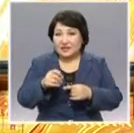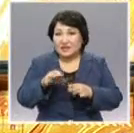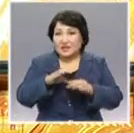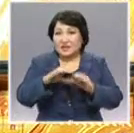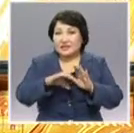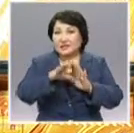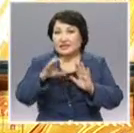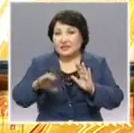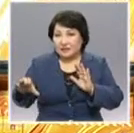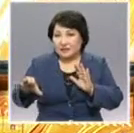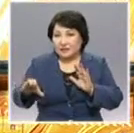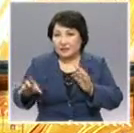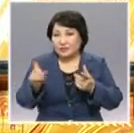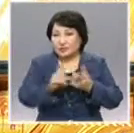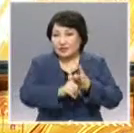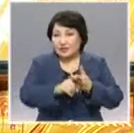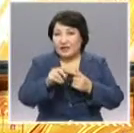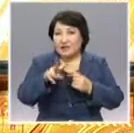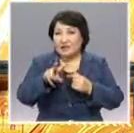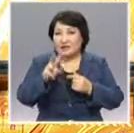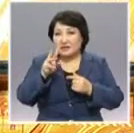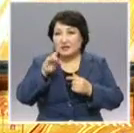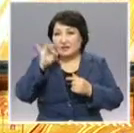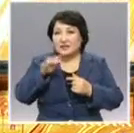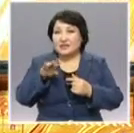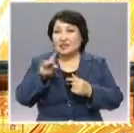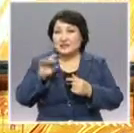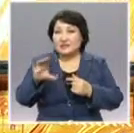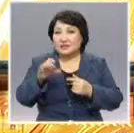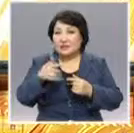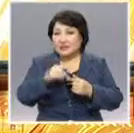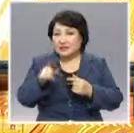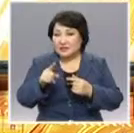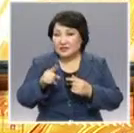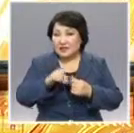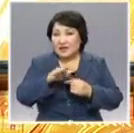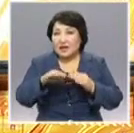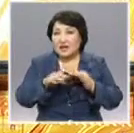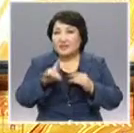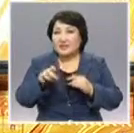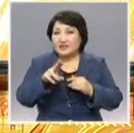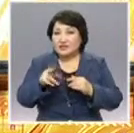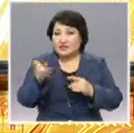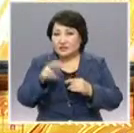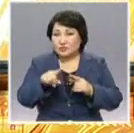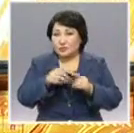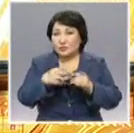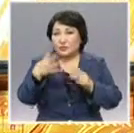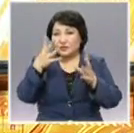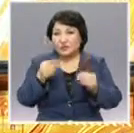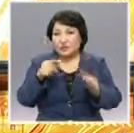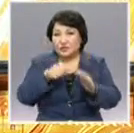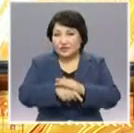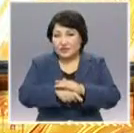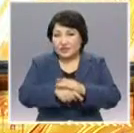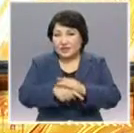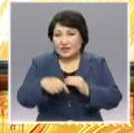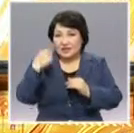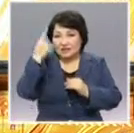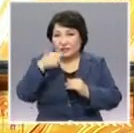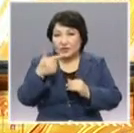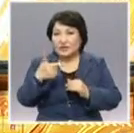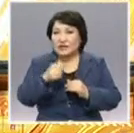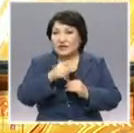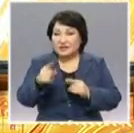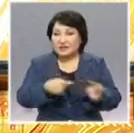кім Қазтрансгаз уәде берген кезінде подрядчиктер осы 15 күннің ішінде үйдің бәрін газға ауыстырып береміз деген. Ауыстырамыз деді